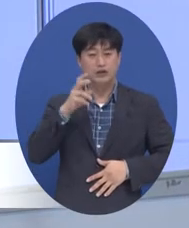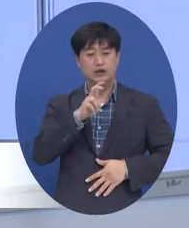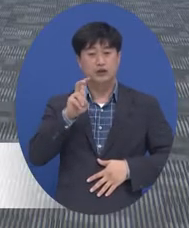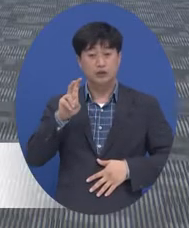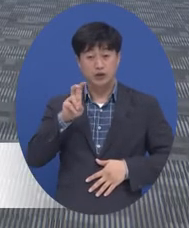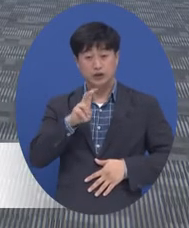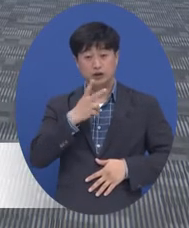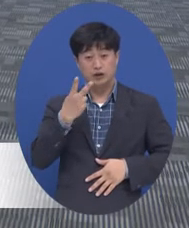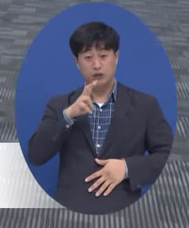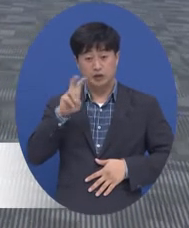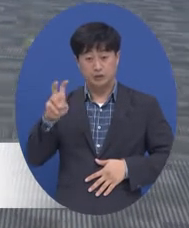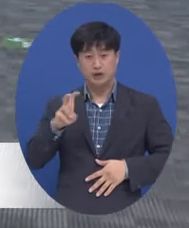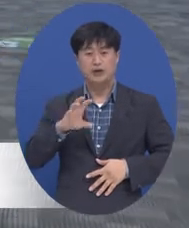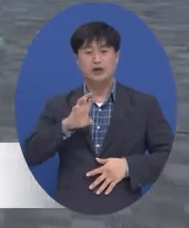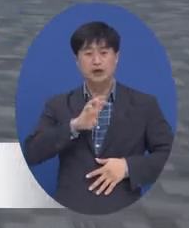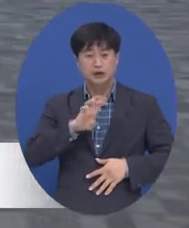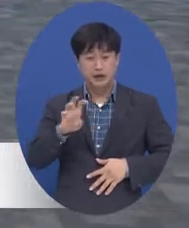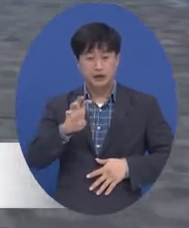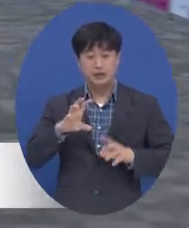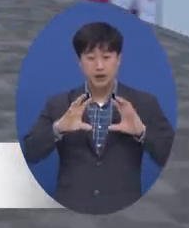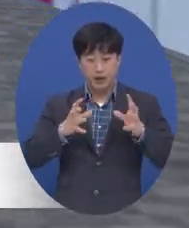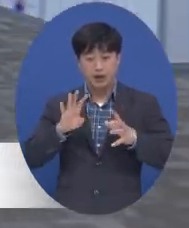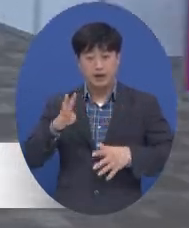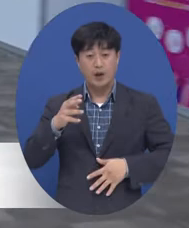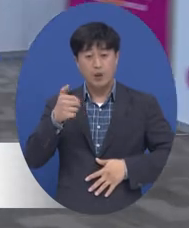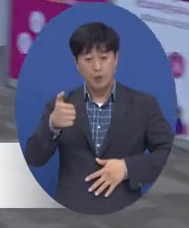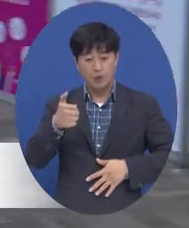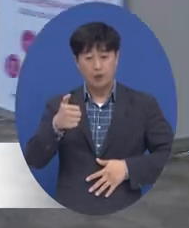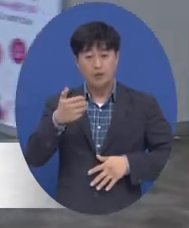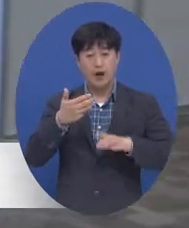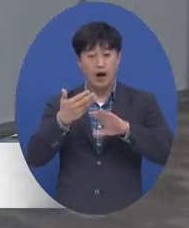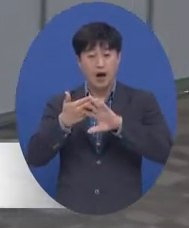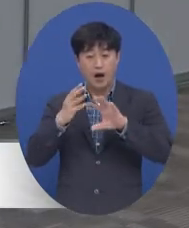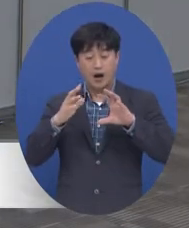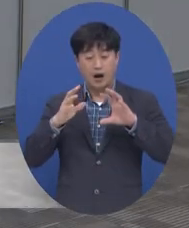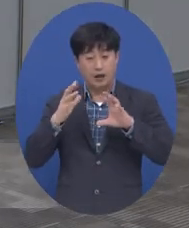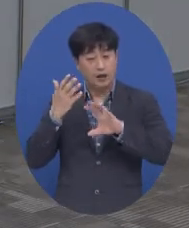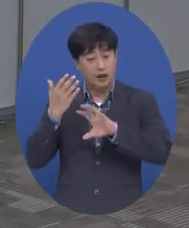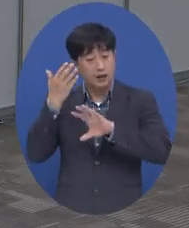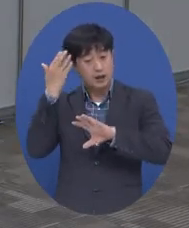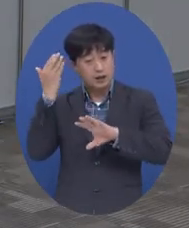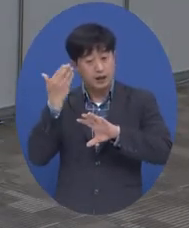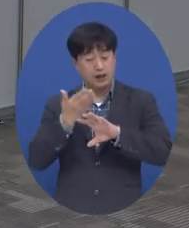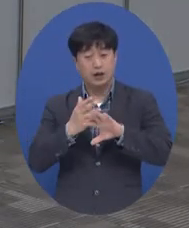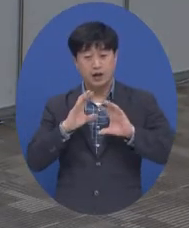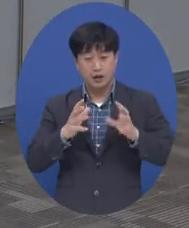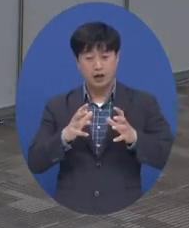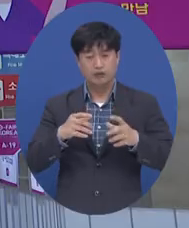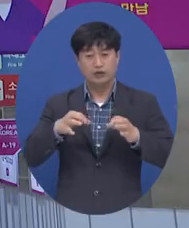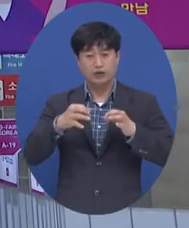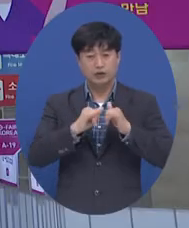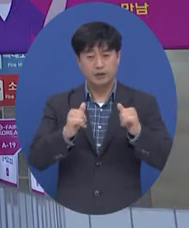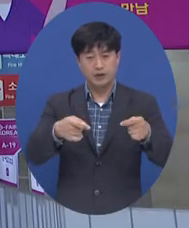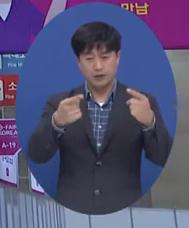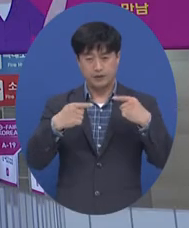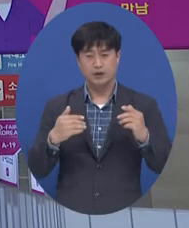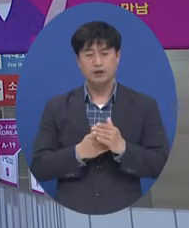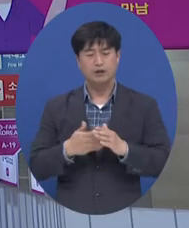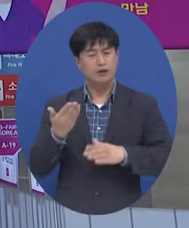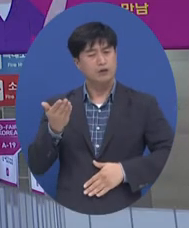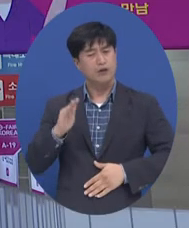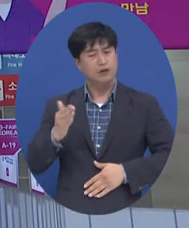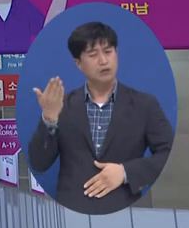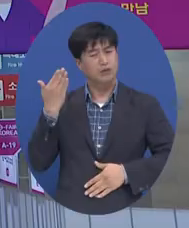40여 개국 450명의 국내외 바이어와 400여 개 기업이 참가했습니다. 그러나 예년과